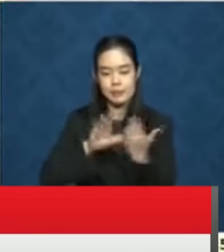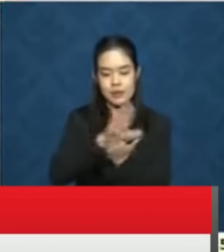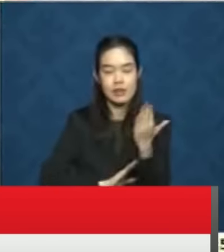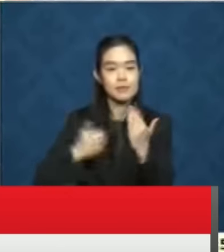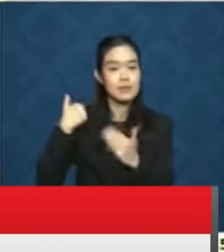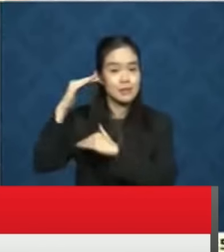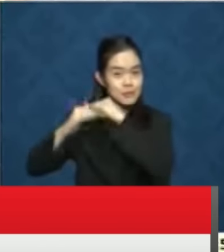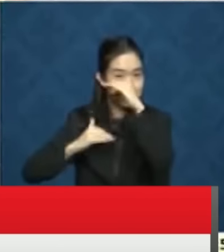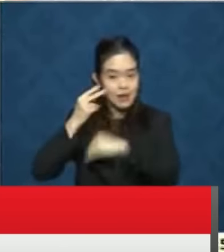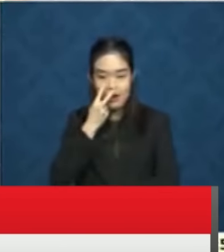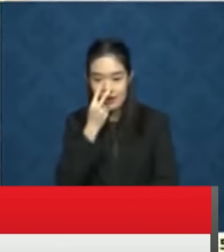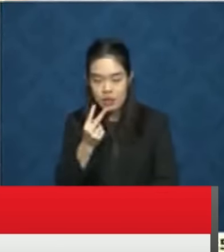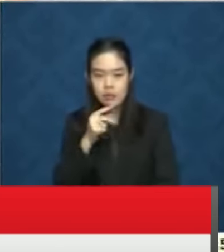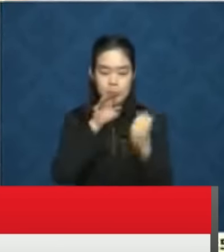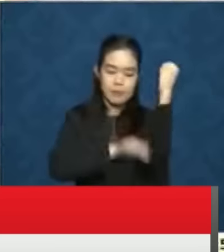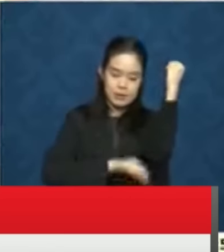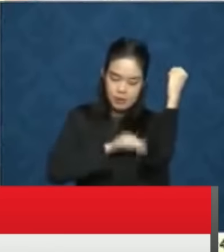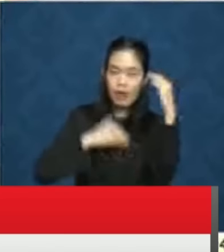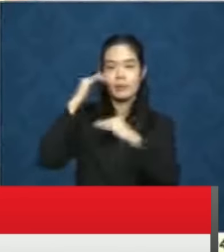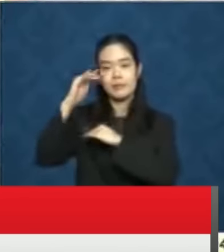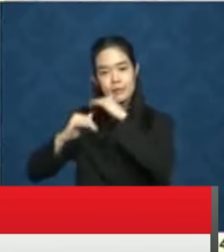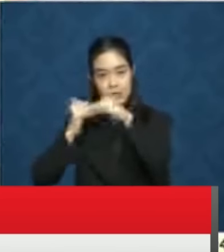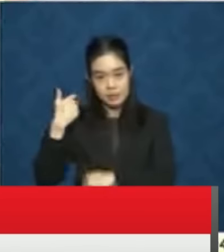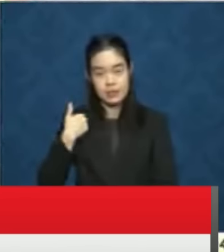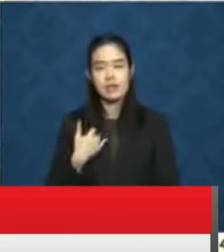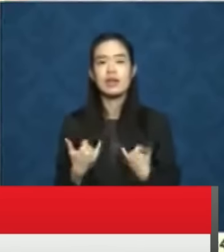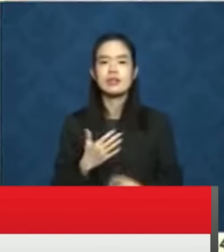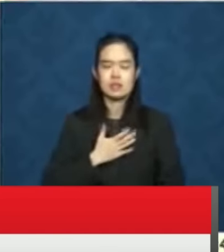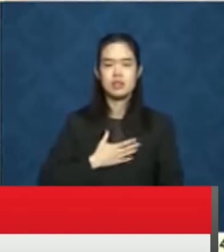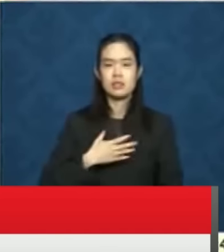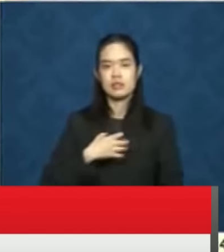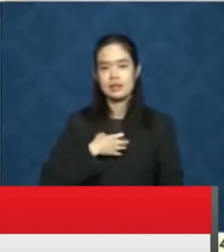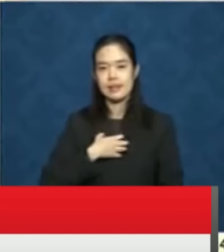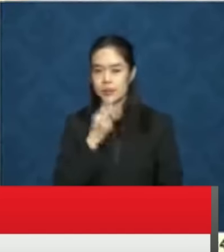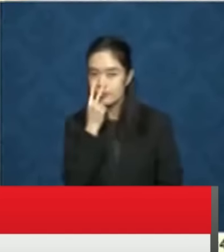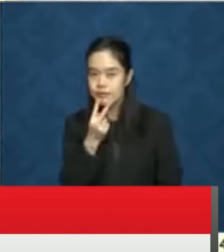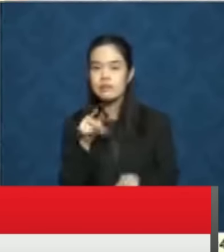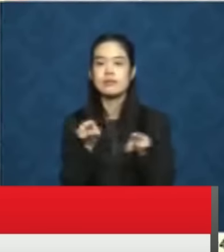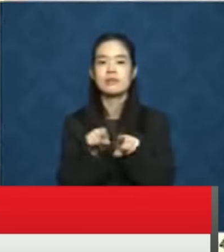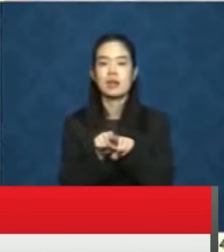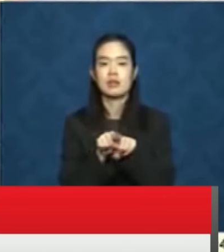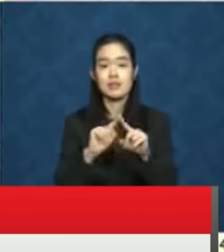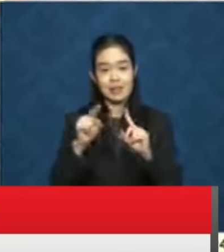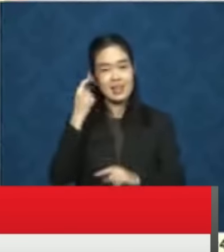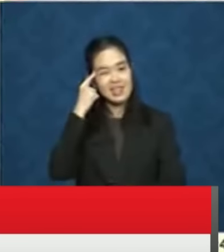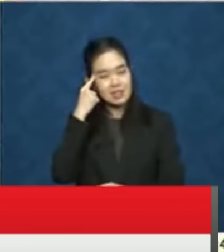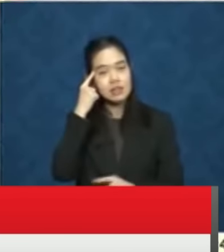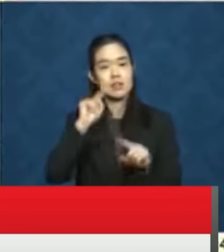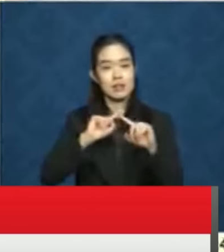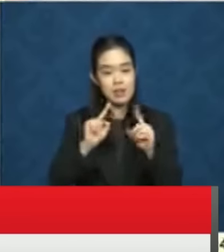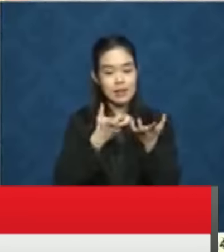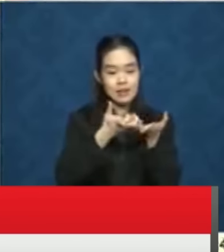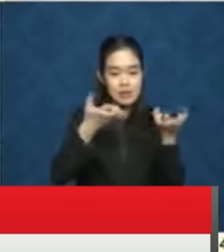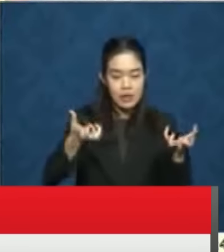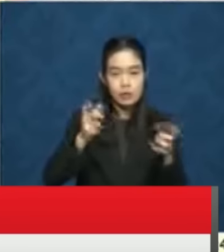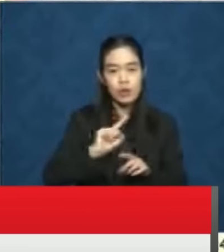อยากเห็นการพัฒนาภาคใต้แล้วผมก็อยากเห็นการพัฒนาเช่นกันนะครับแต่เราต้องแยกแยะระหว่าง